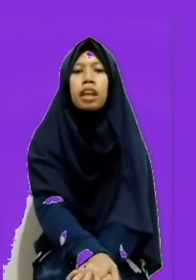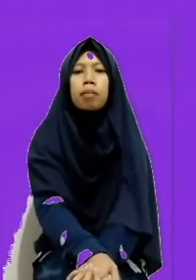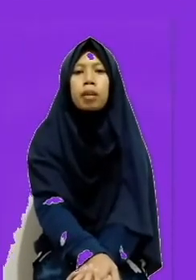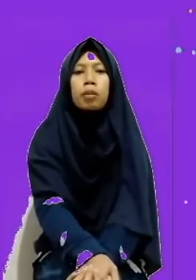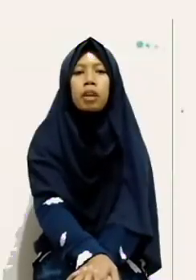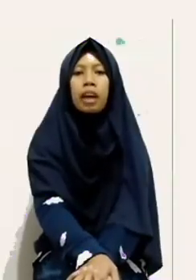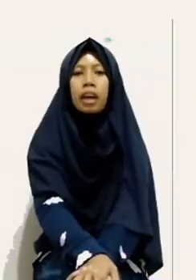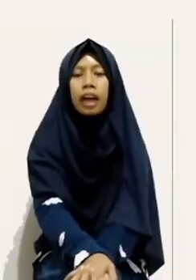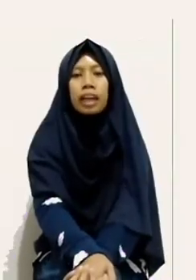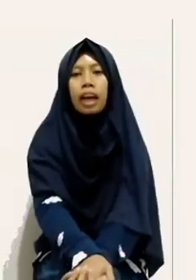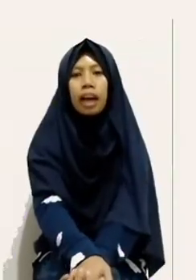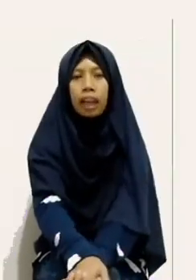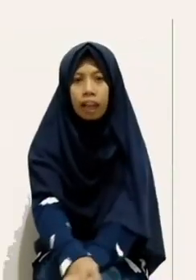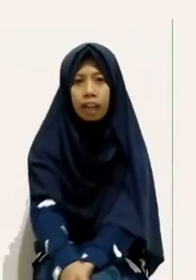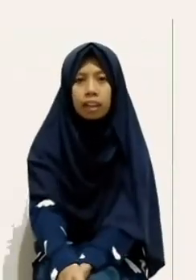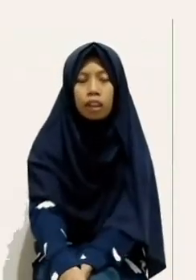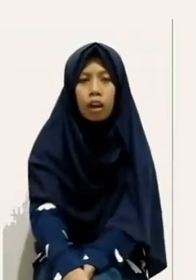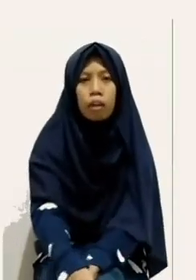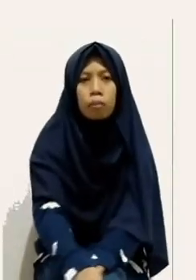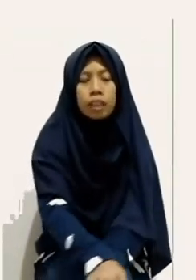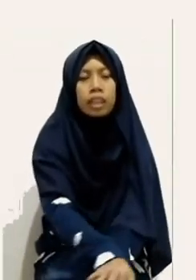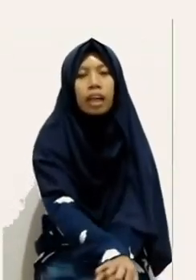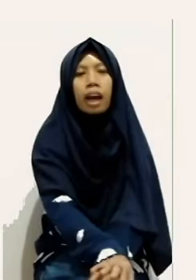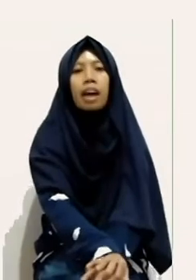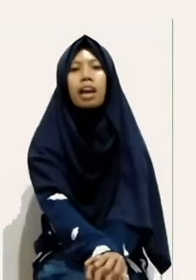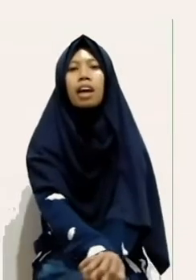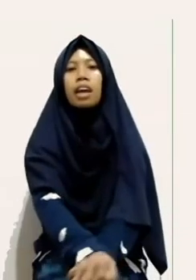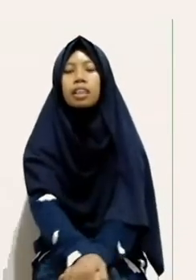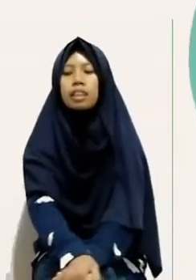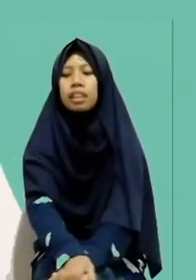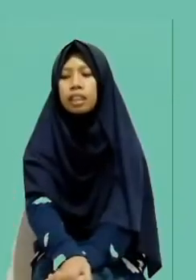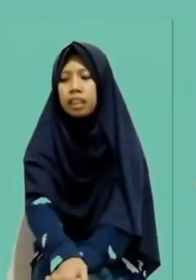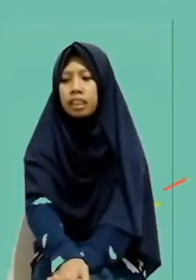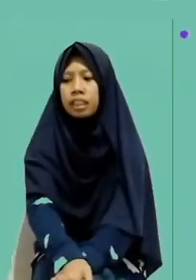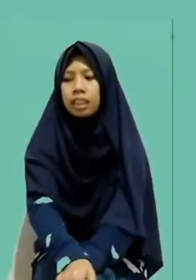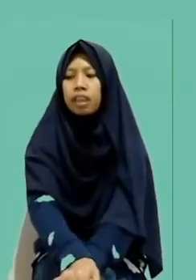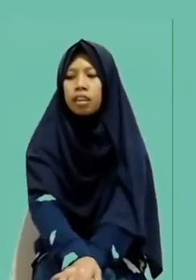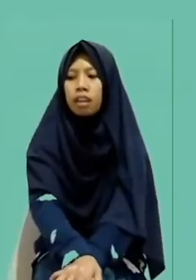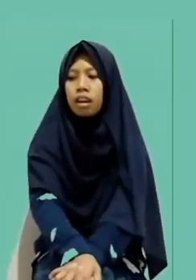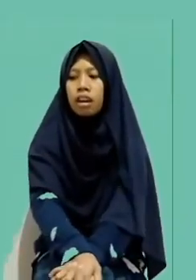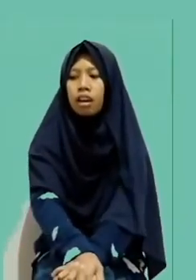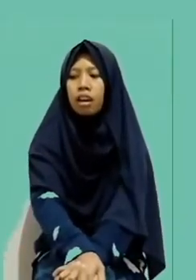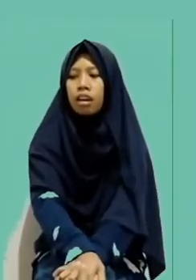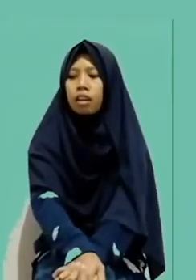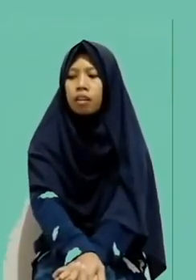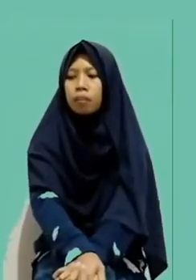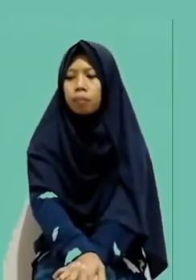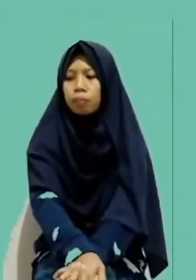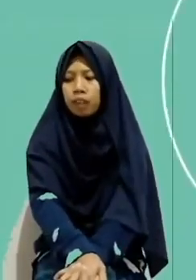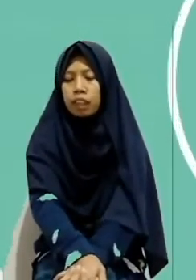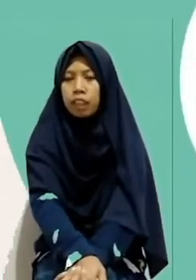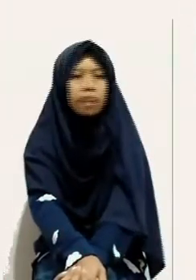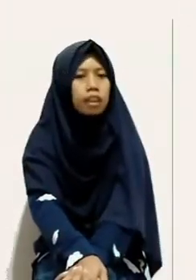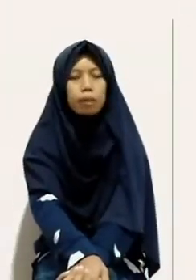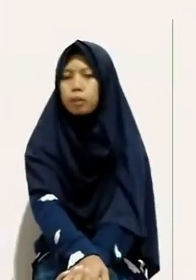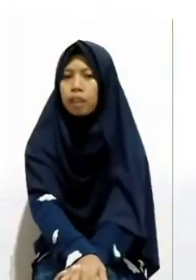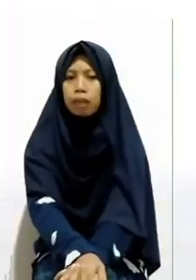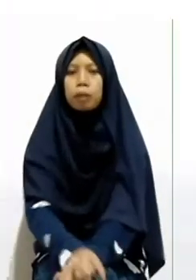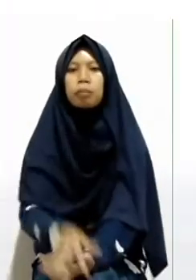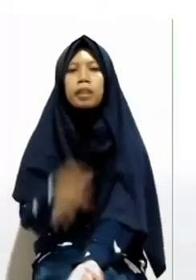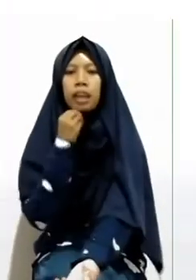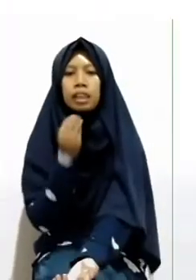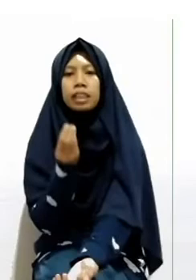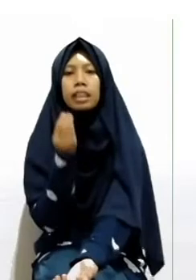kita menggunakan alat komunikasi C Nah kita